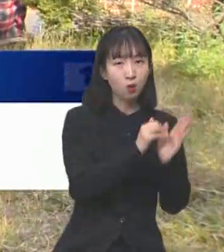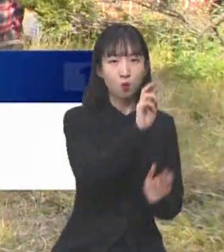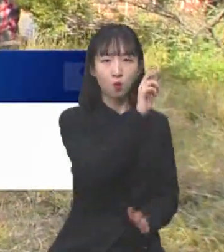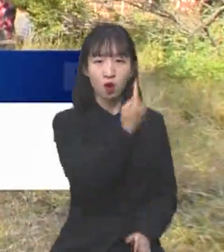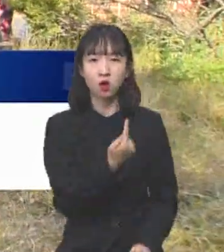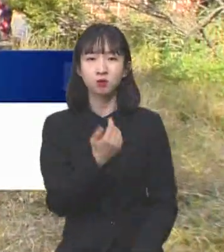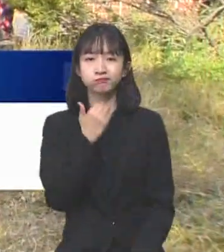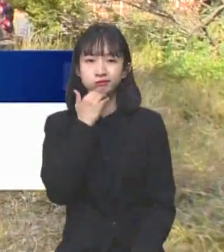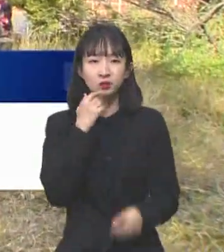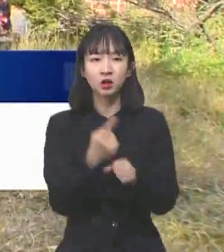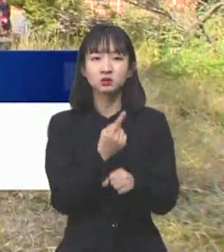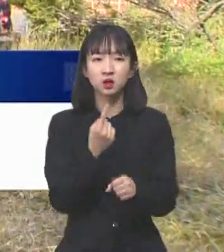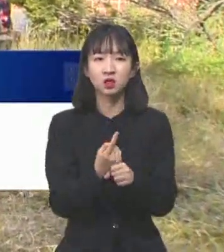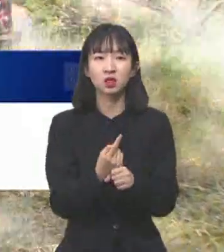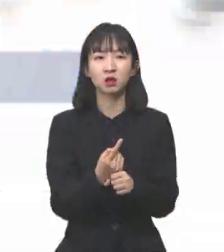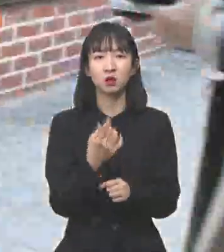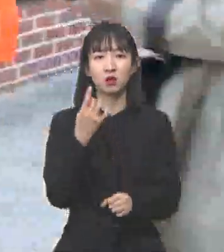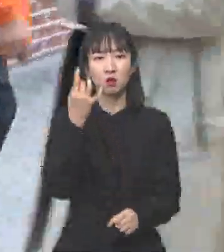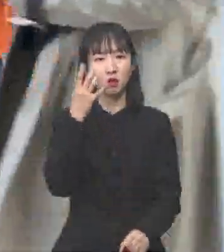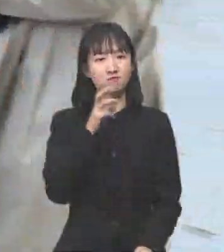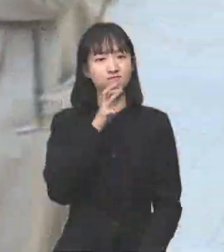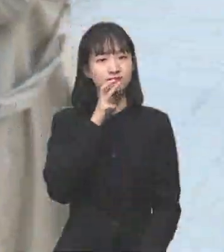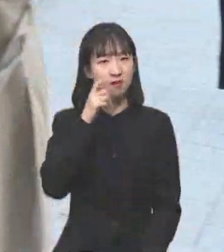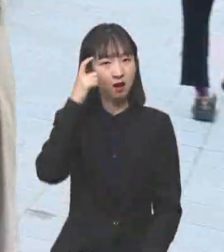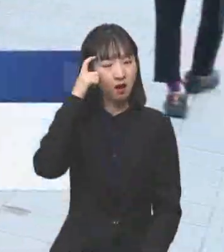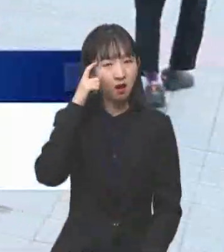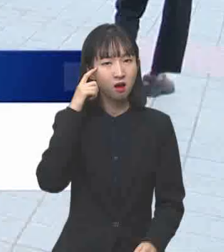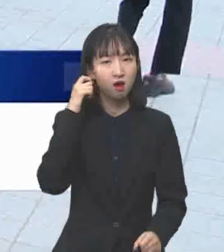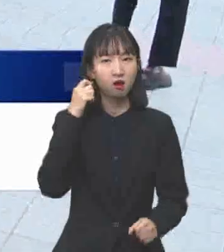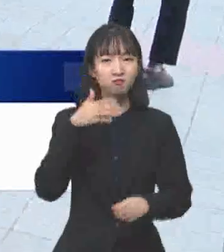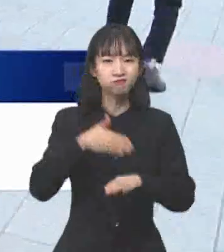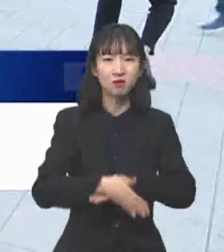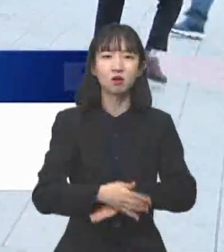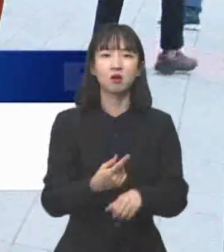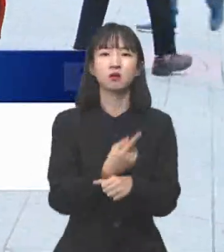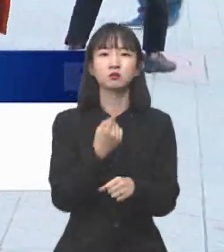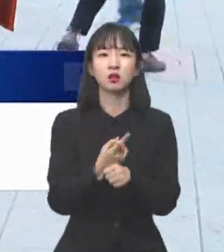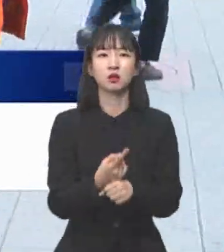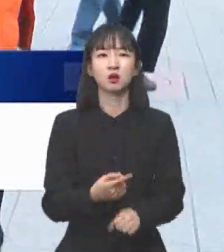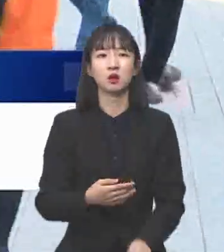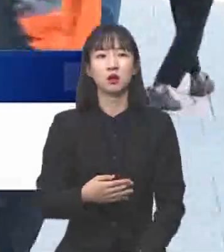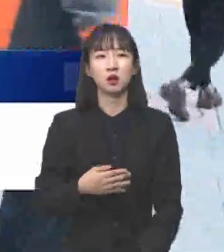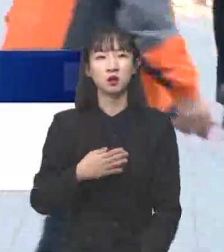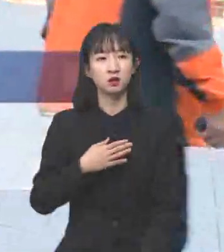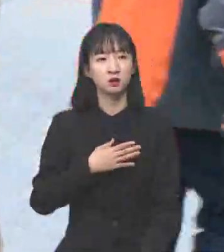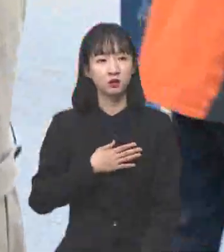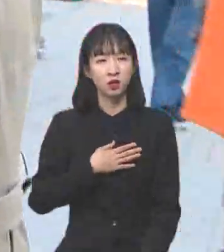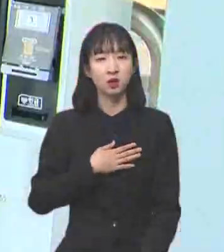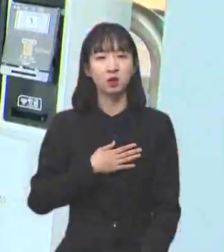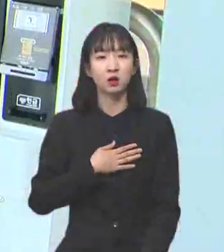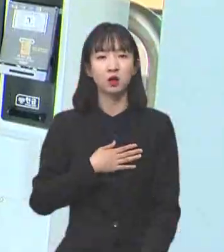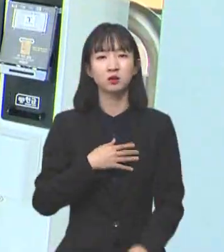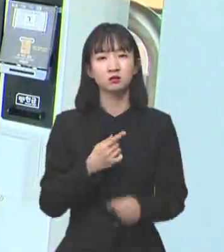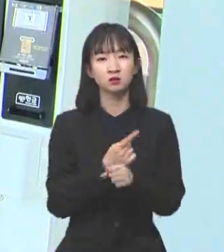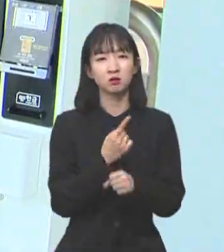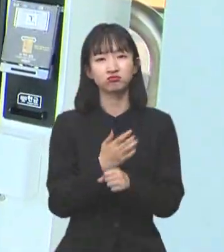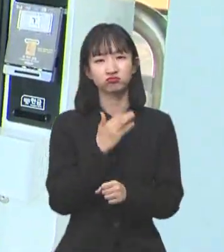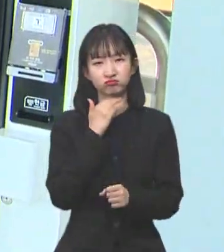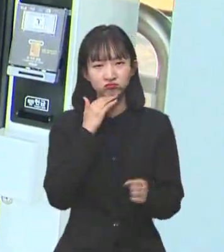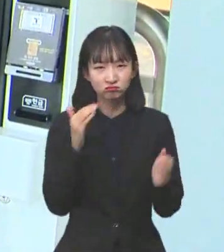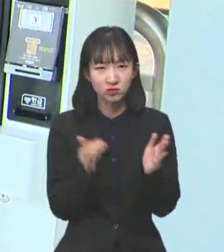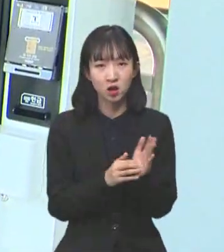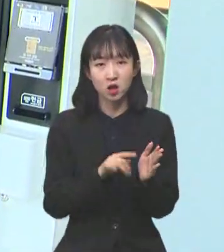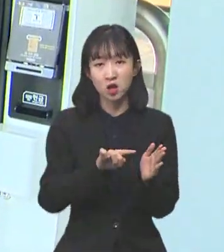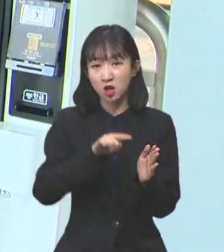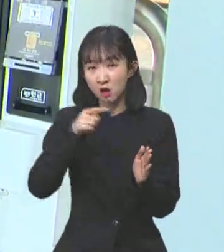어느 기업보다 근데 뭔가 좀 하시는 거예요 얼마나 기간 있었어요 물러가 수요 1시간 어 다른